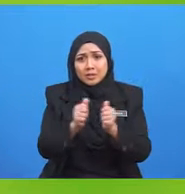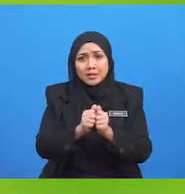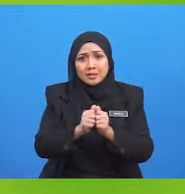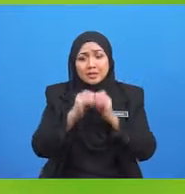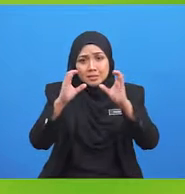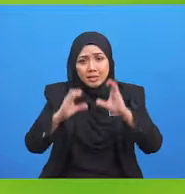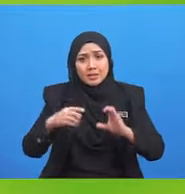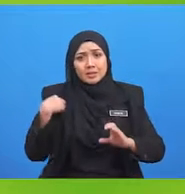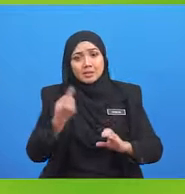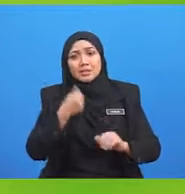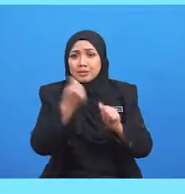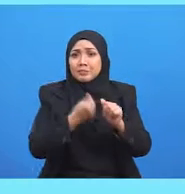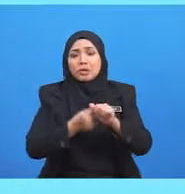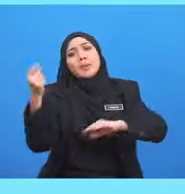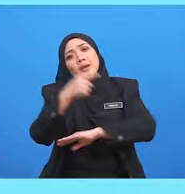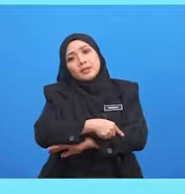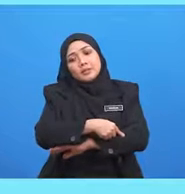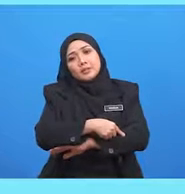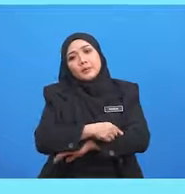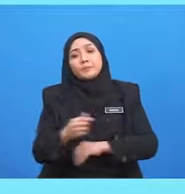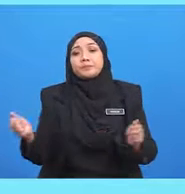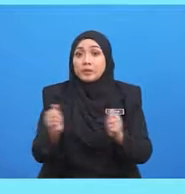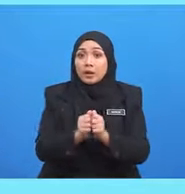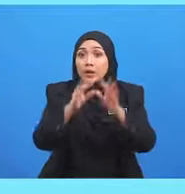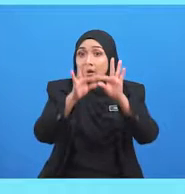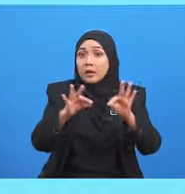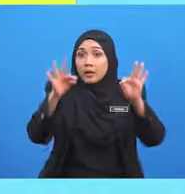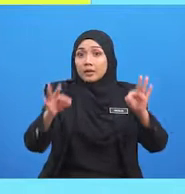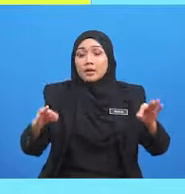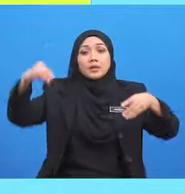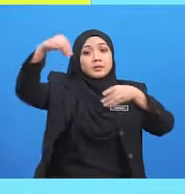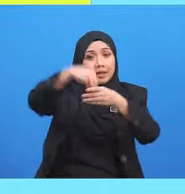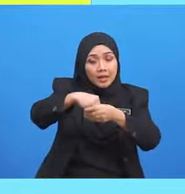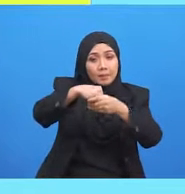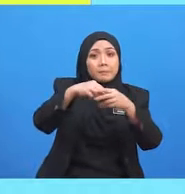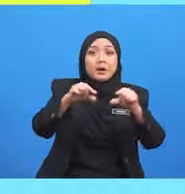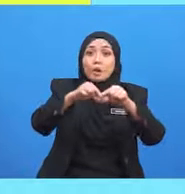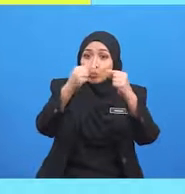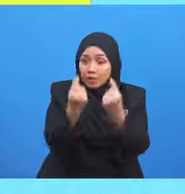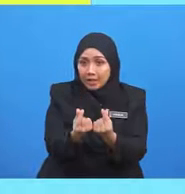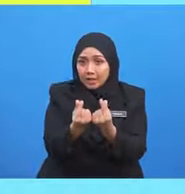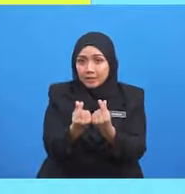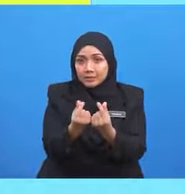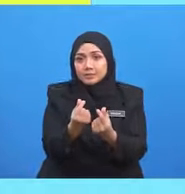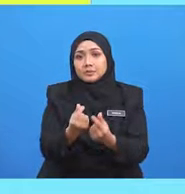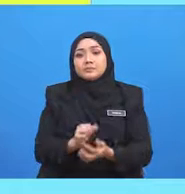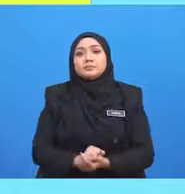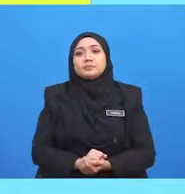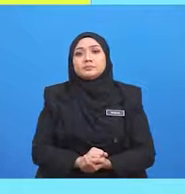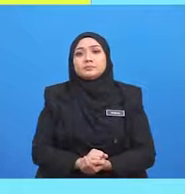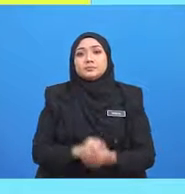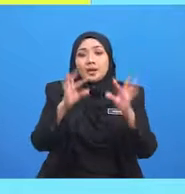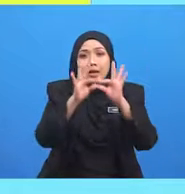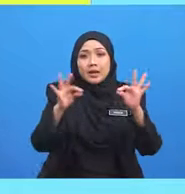laku kita seharian. Sebagaimana firman Allah Subhanahu wa taala dalam surah Ali